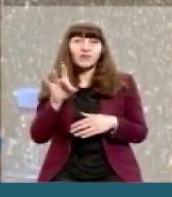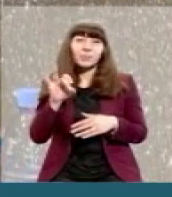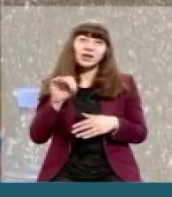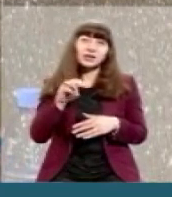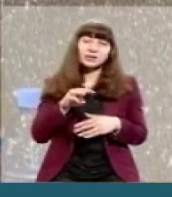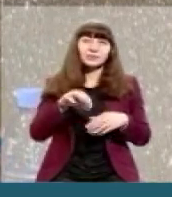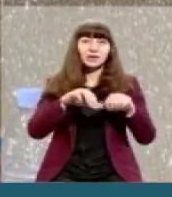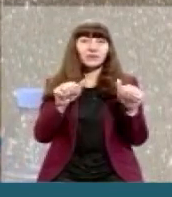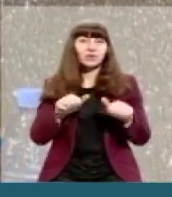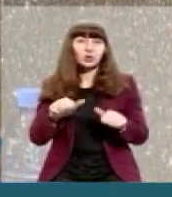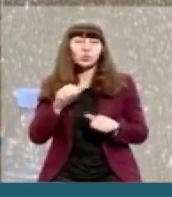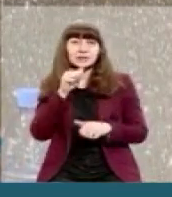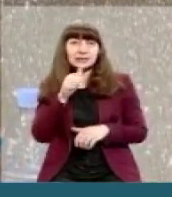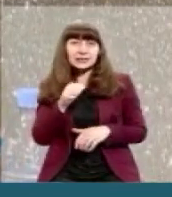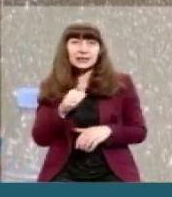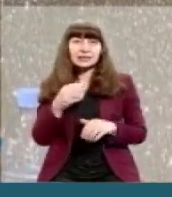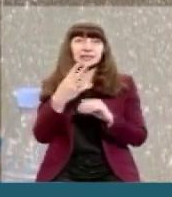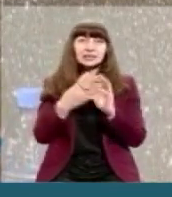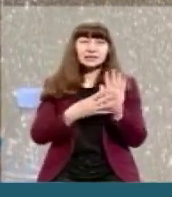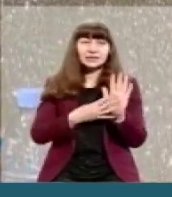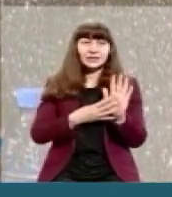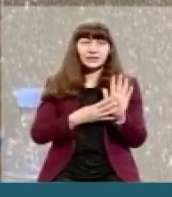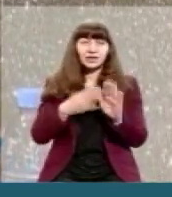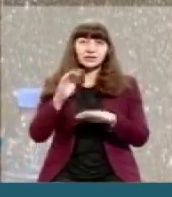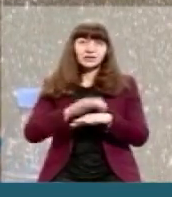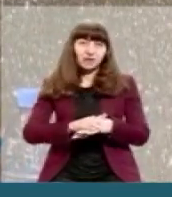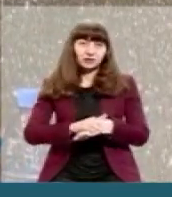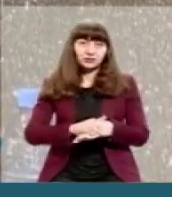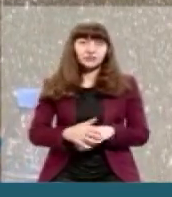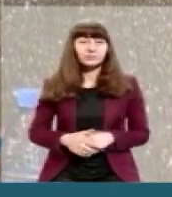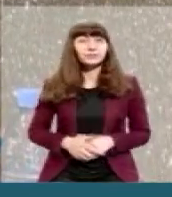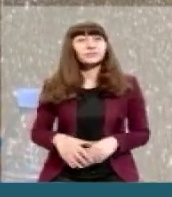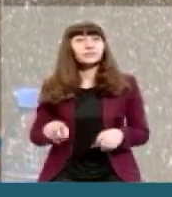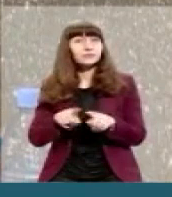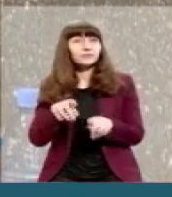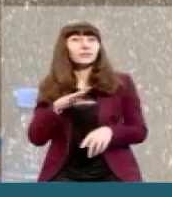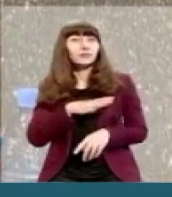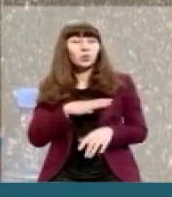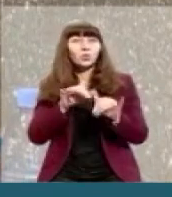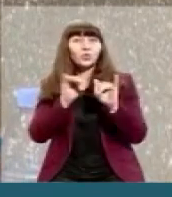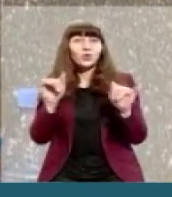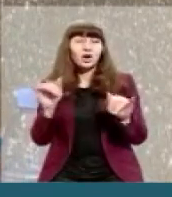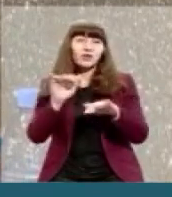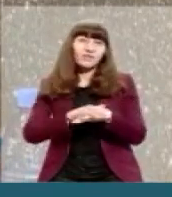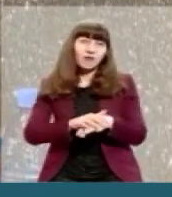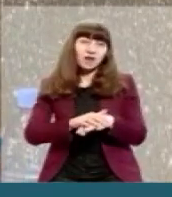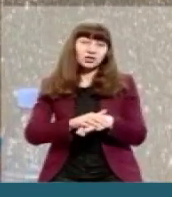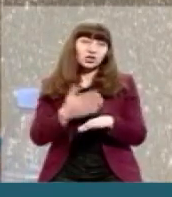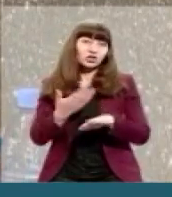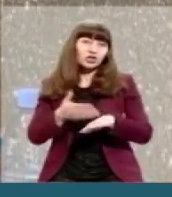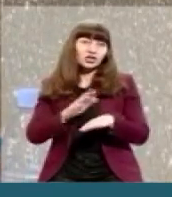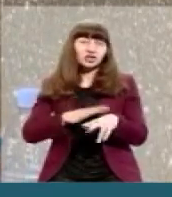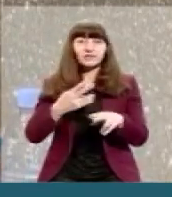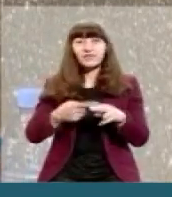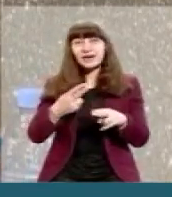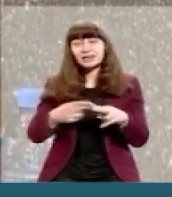вымогательств зарегистрировано в городе Костанае – 19 фактов. Также произошел рост фактов причинения тяжкого